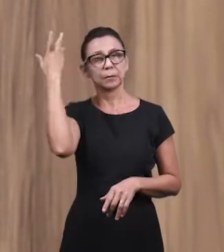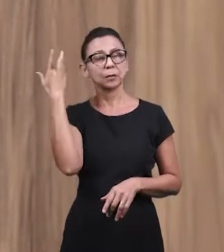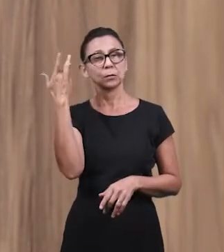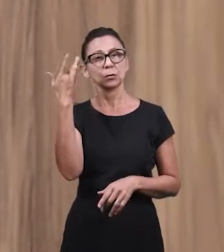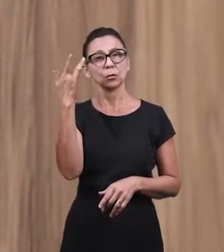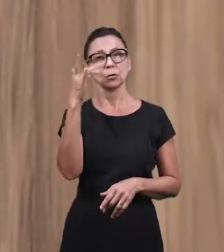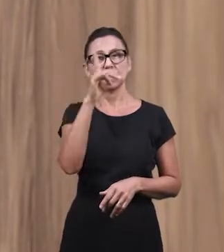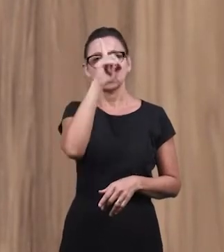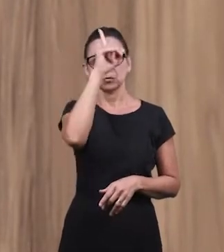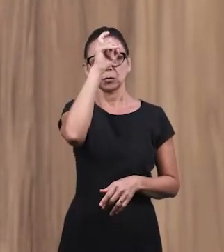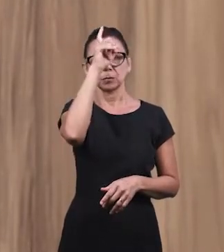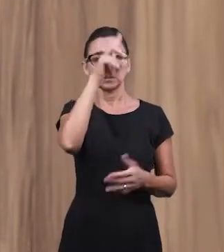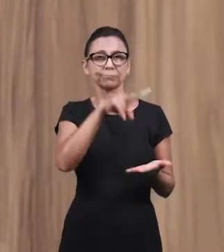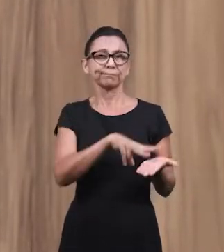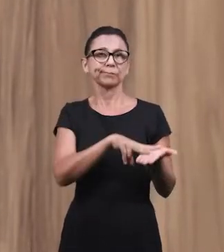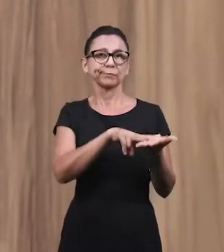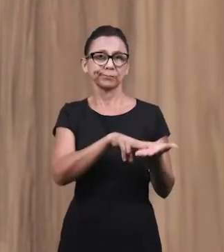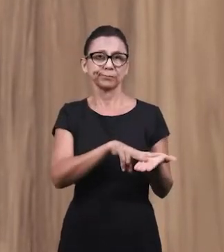leur conforter,